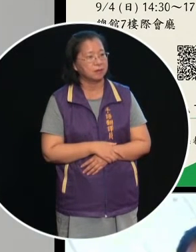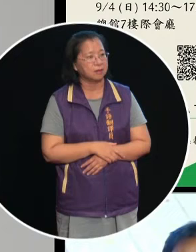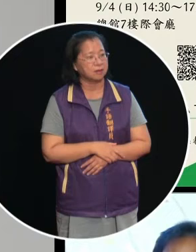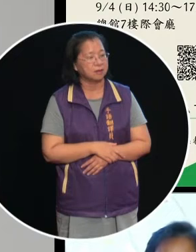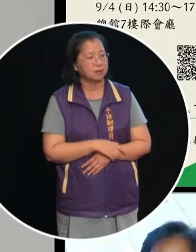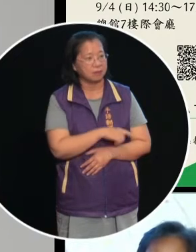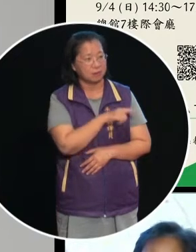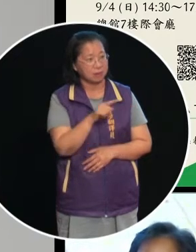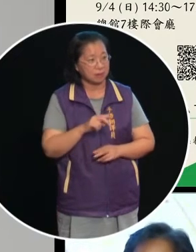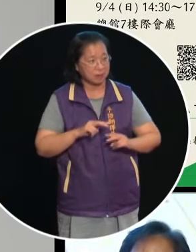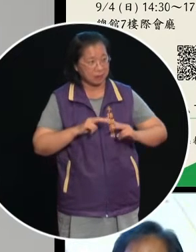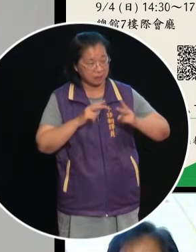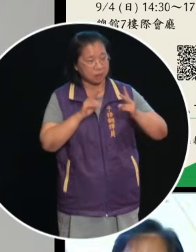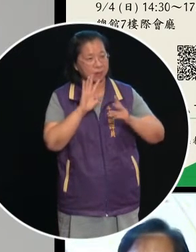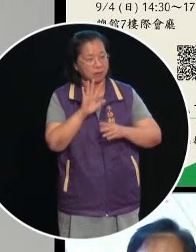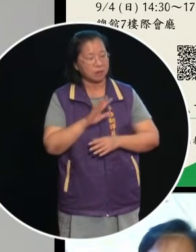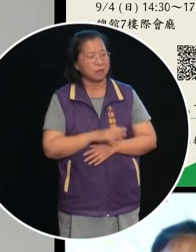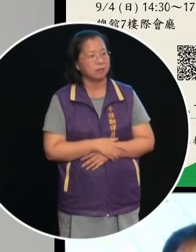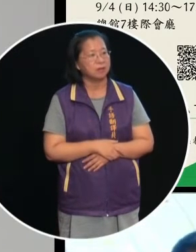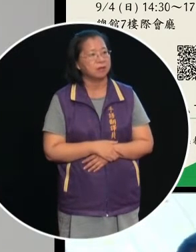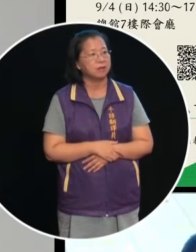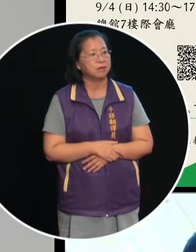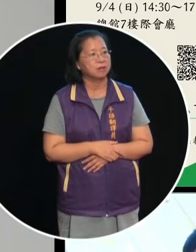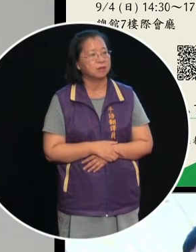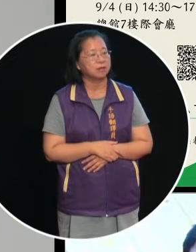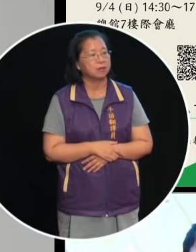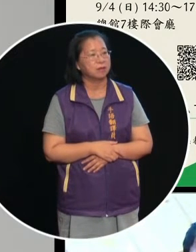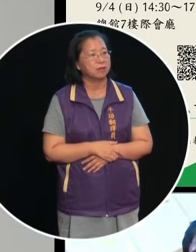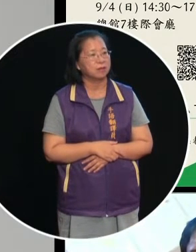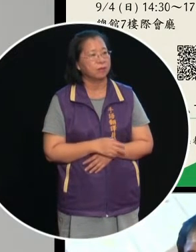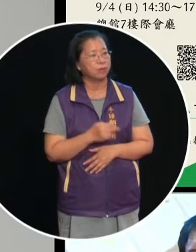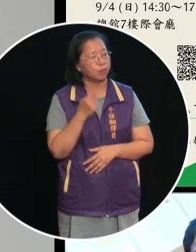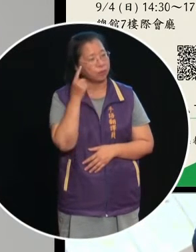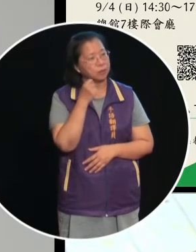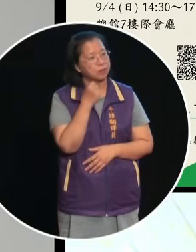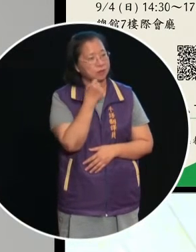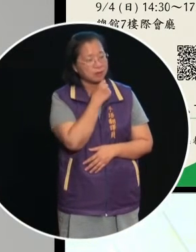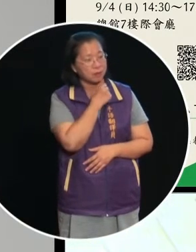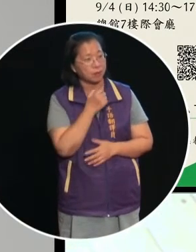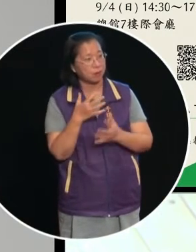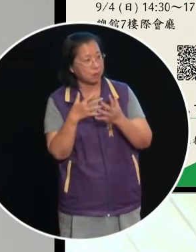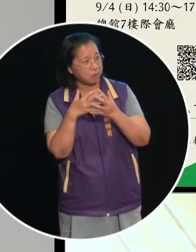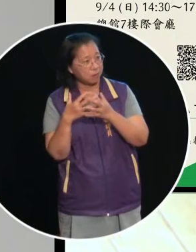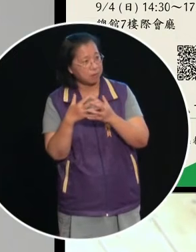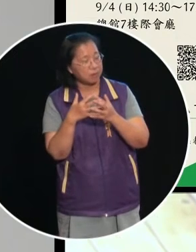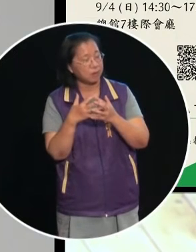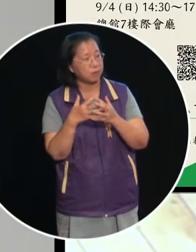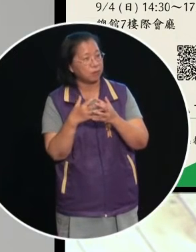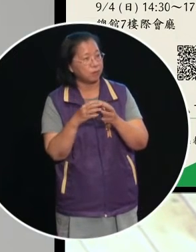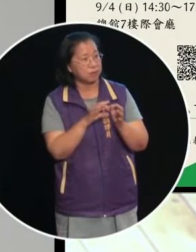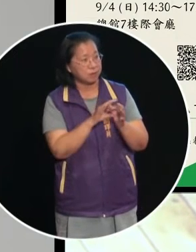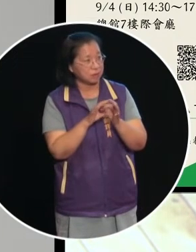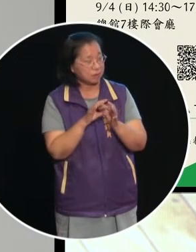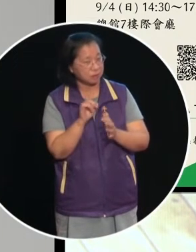管道已经没有那么的顺畅。这个时候我觉得台湾方面有需要一个心理准备。